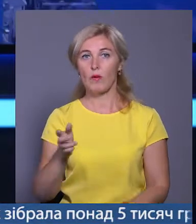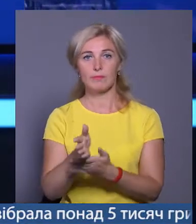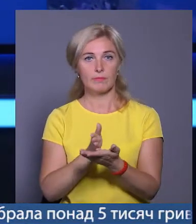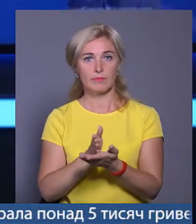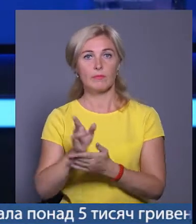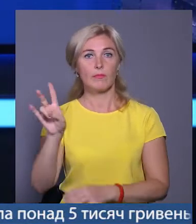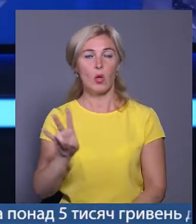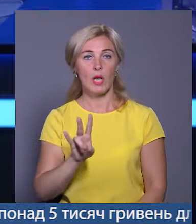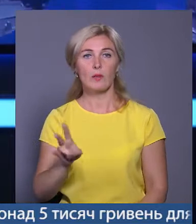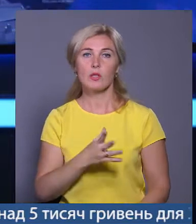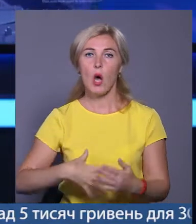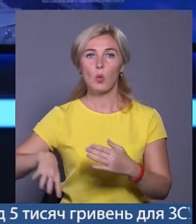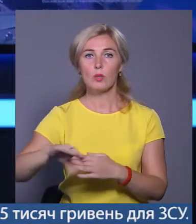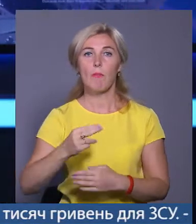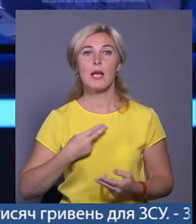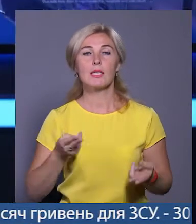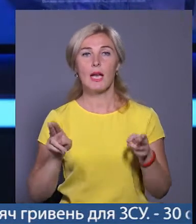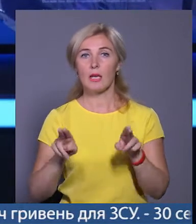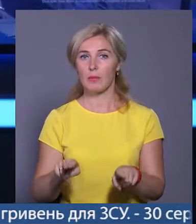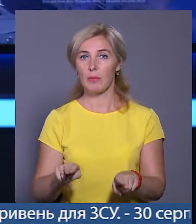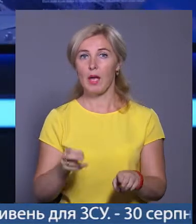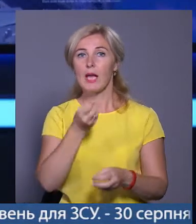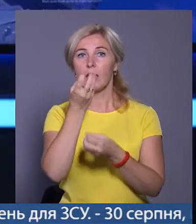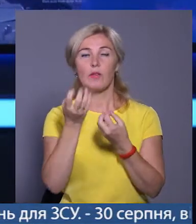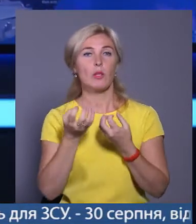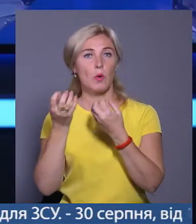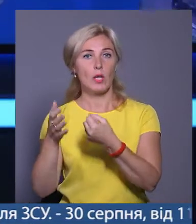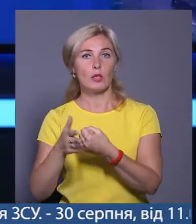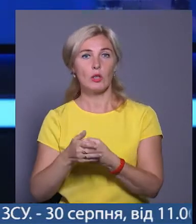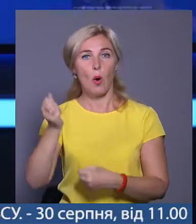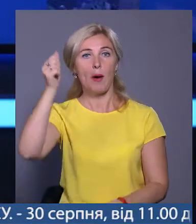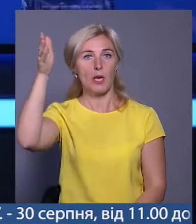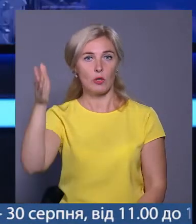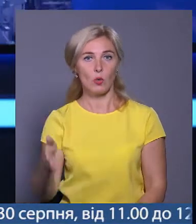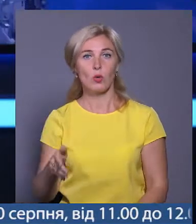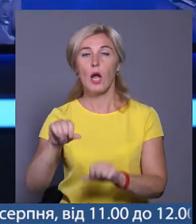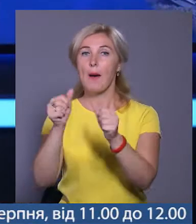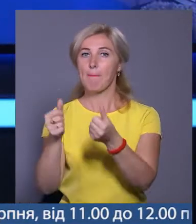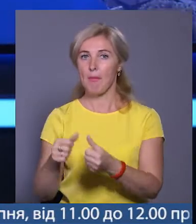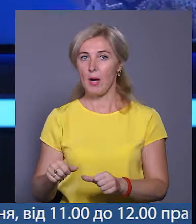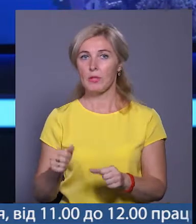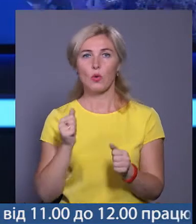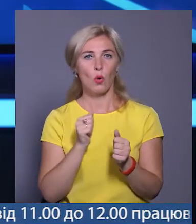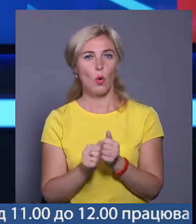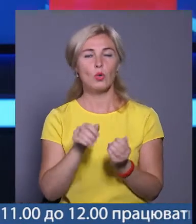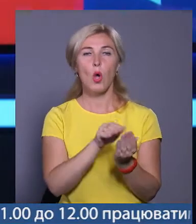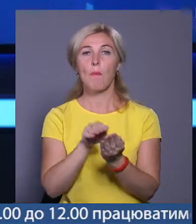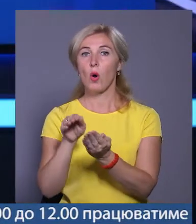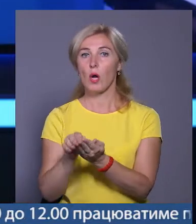відправили молебень за усіма загиблими. Квіти поклали до меморіальних дошок, пам'ятників та до кожної